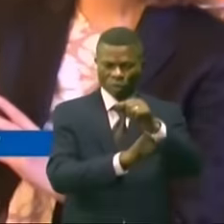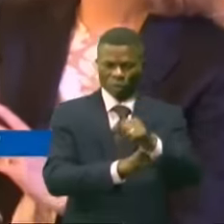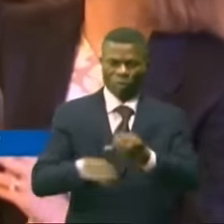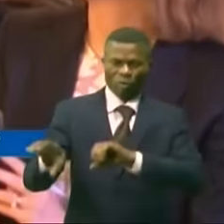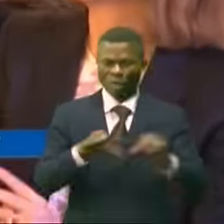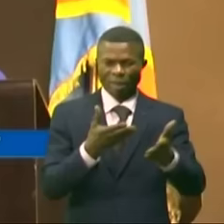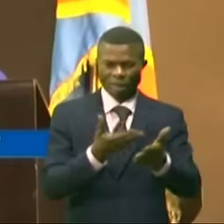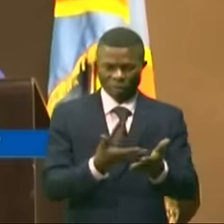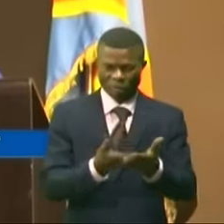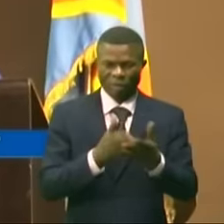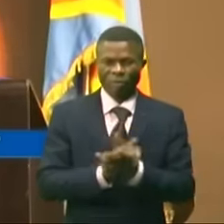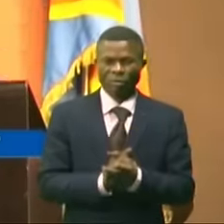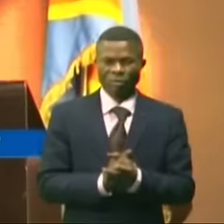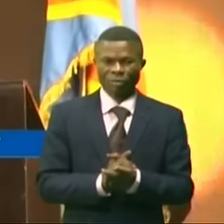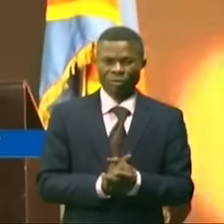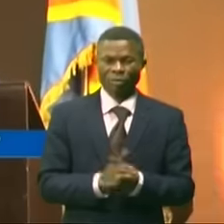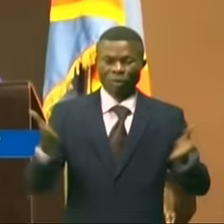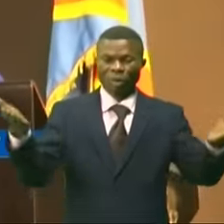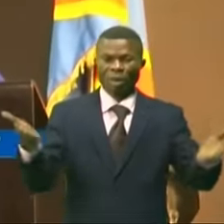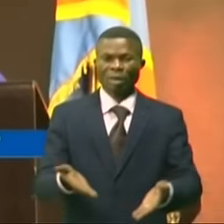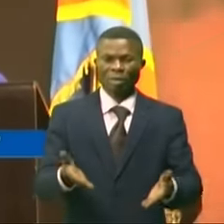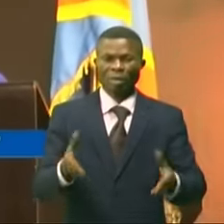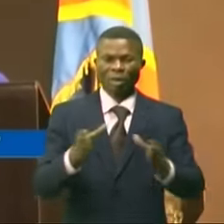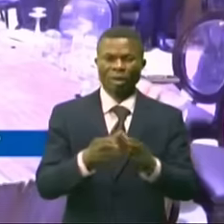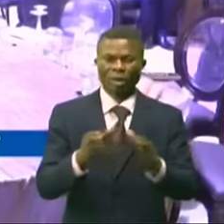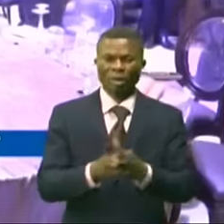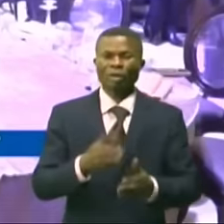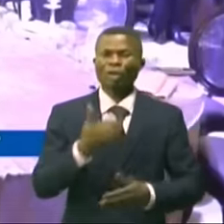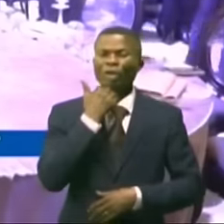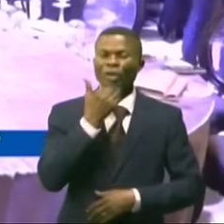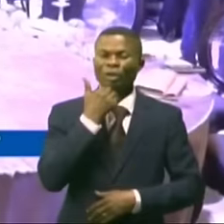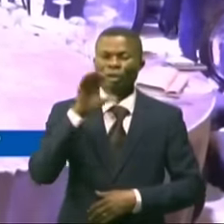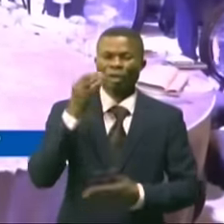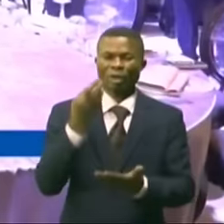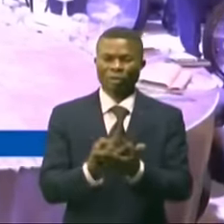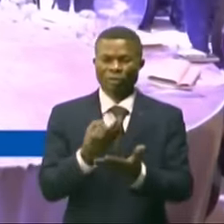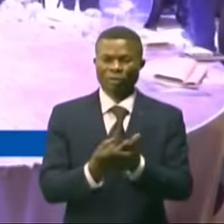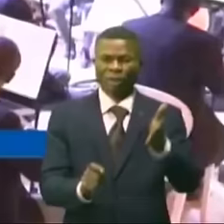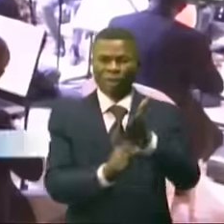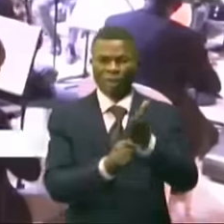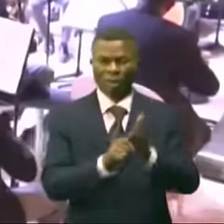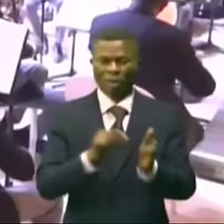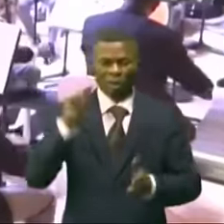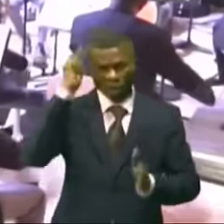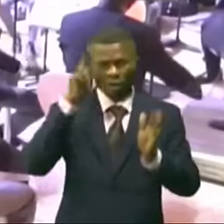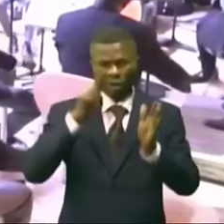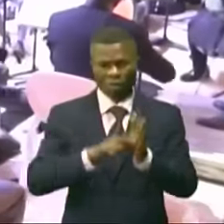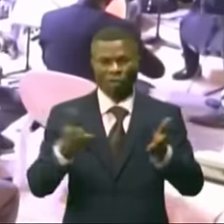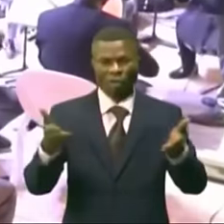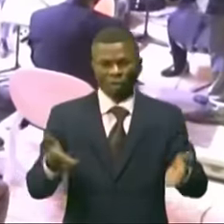activité c'était un présence des bailleurs financiers et techniques du